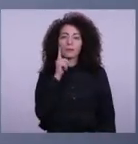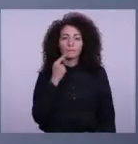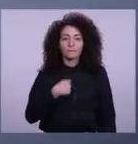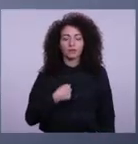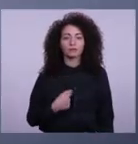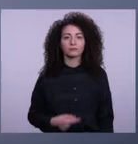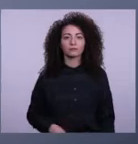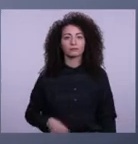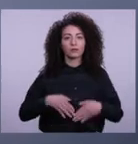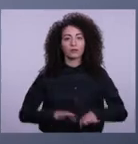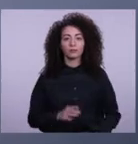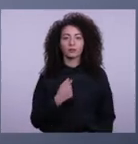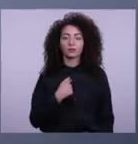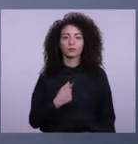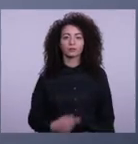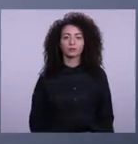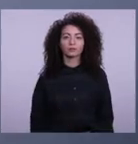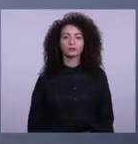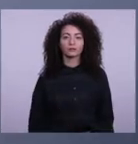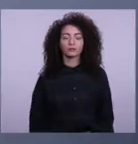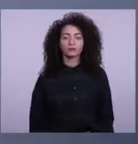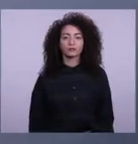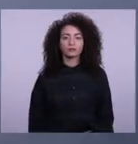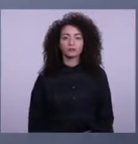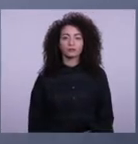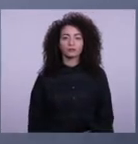امي. ابني.